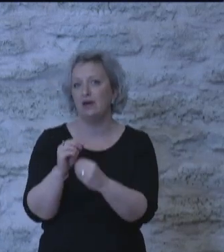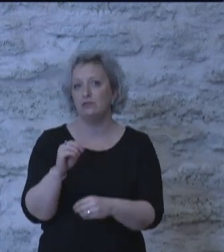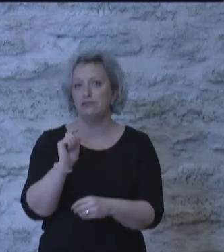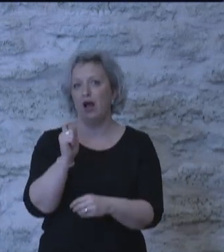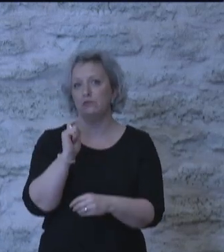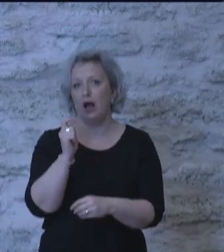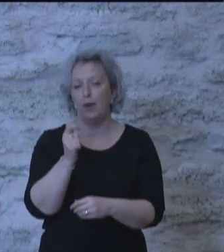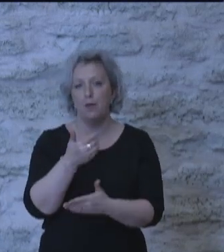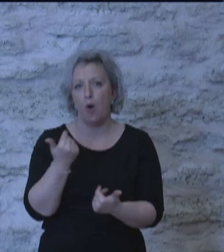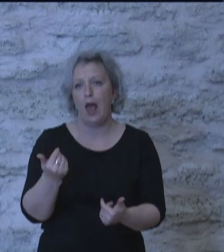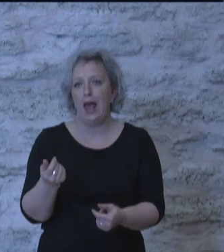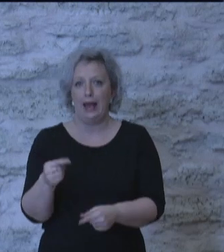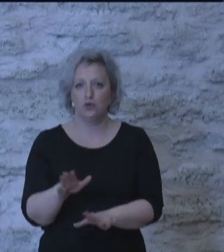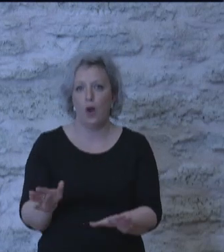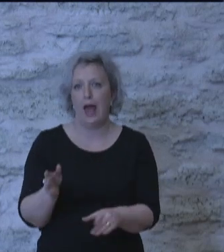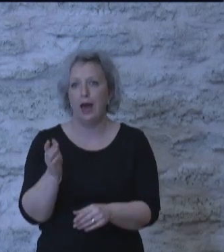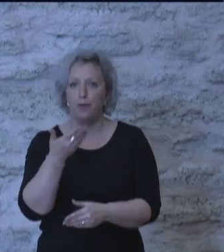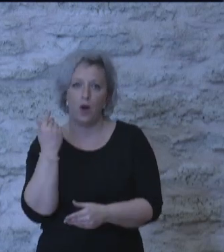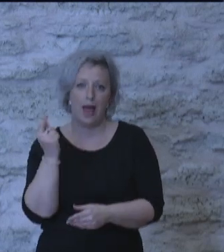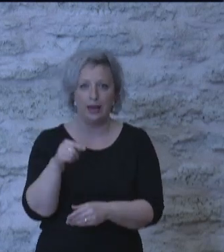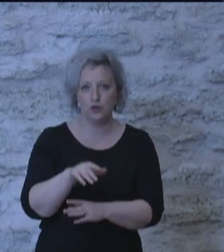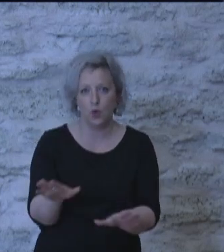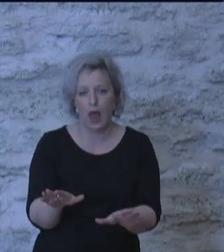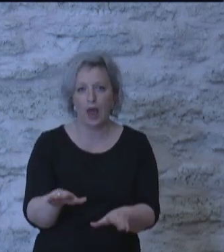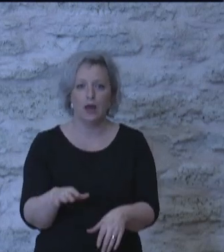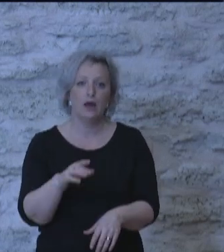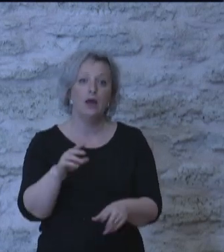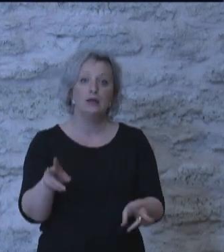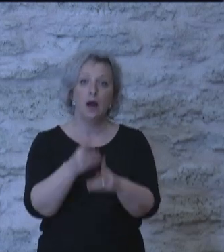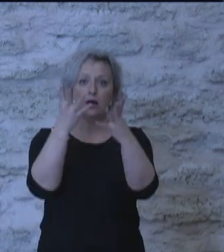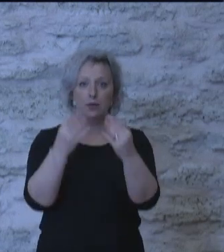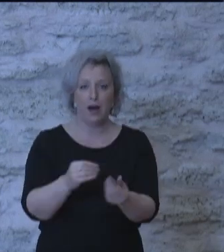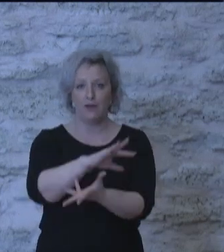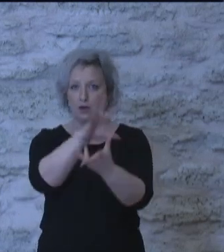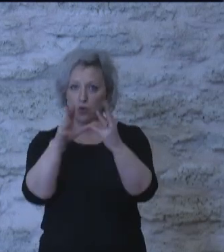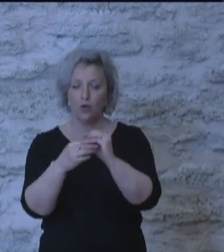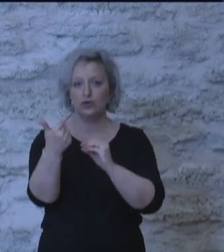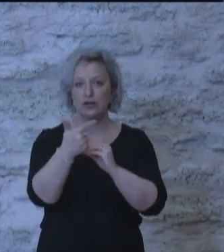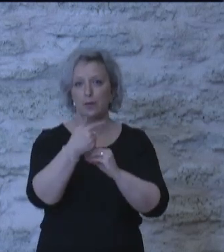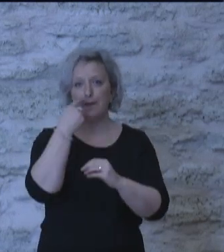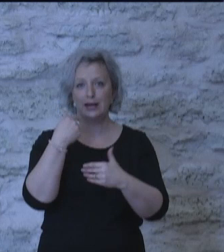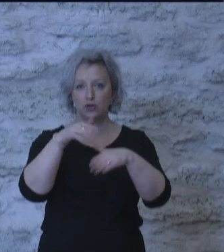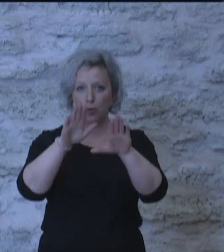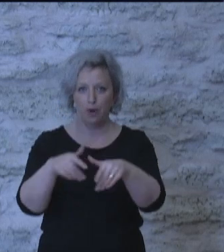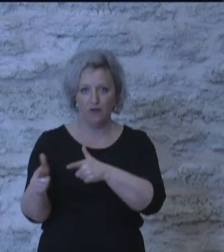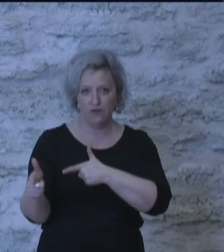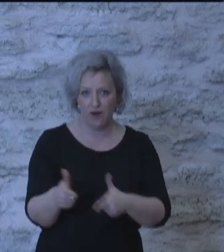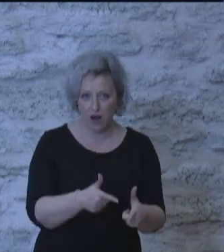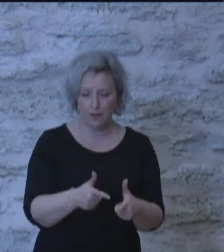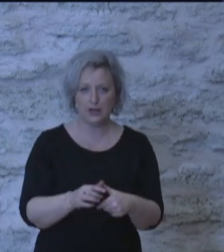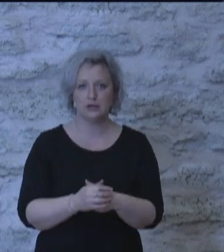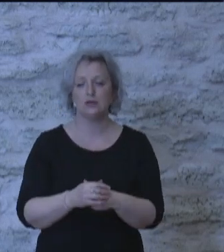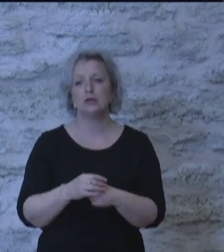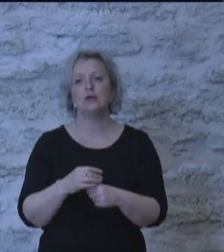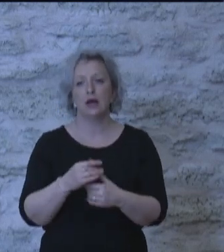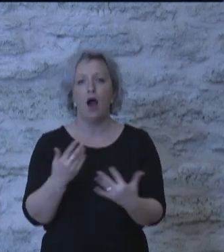ei ole ja seda ei tule. Jaani päevaks on meil 70 meest olemas juba ja asi